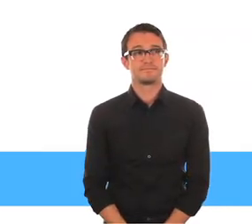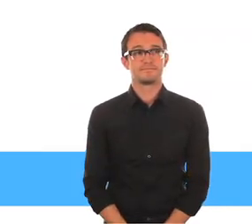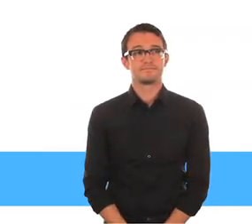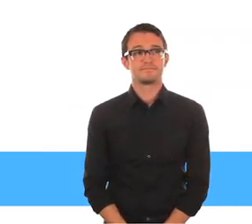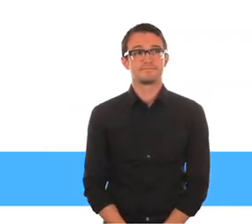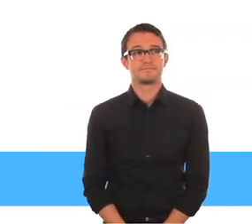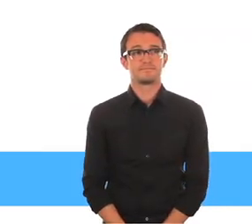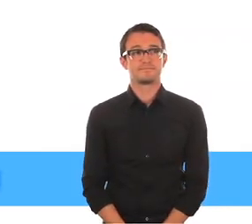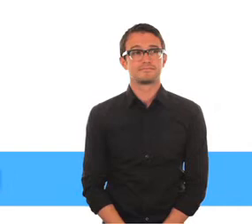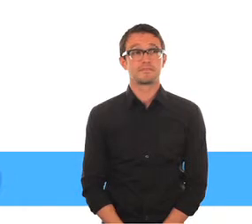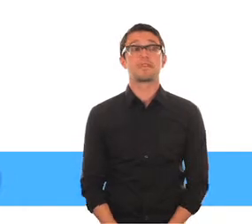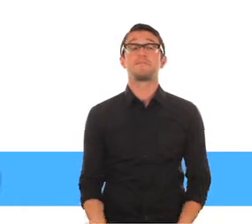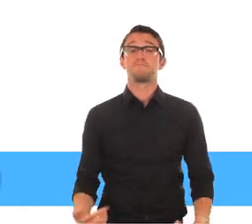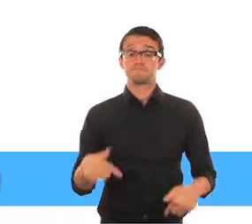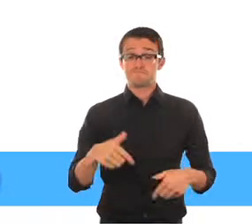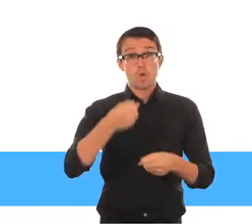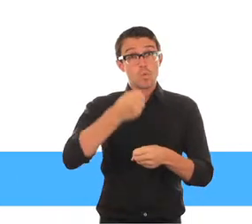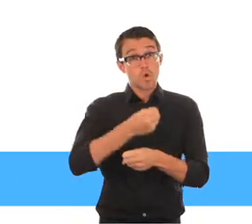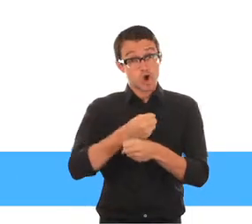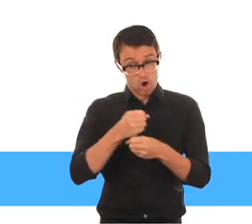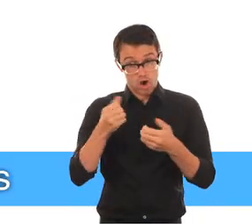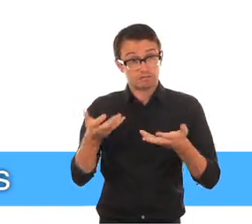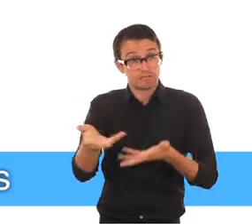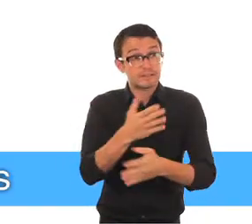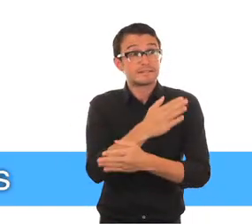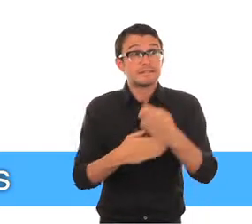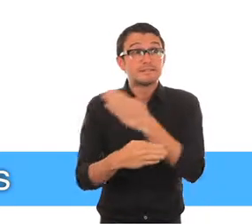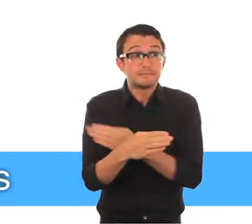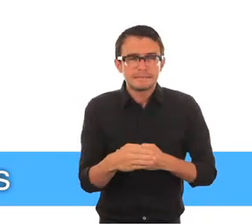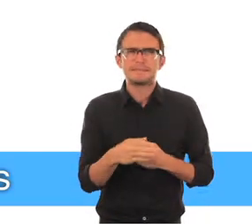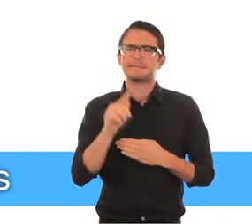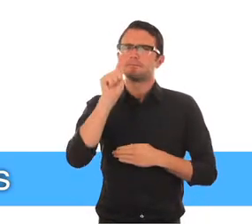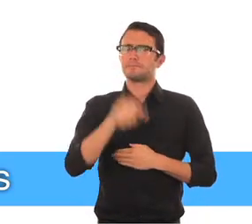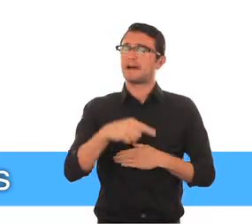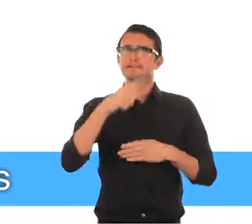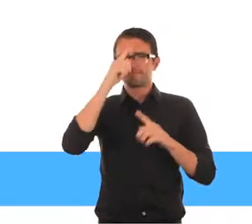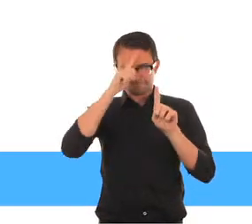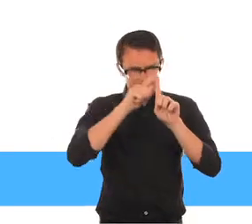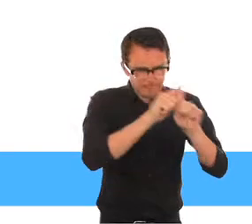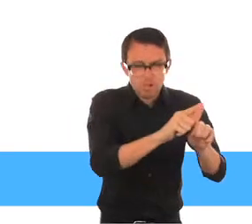www.un.org/disabilities. Notre travail sur les questions relatives au handicap devrait adopter une approche fondée sur les droits de l'homme,